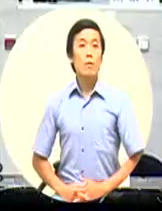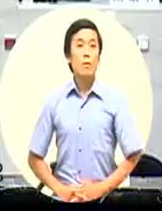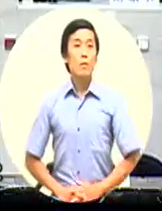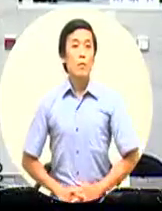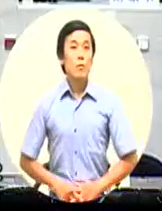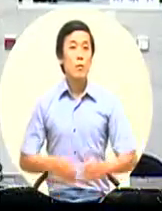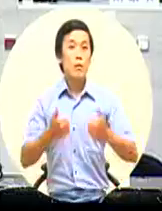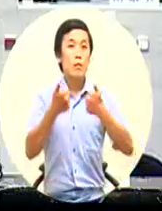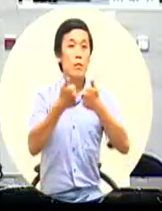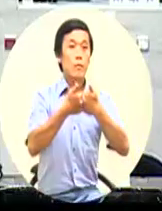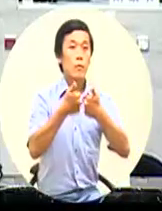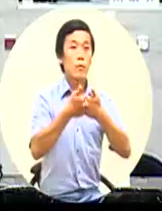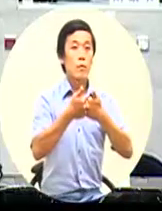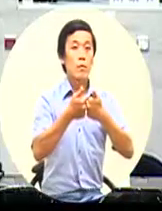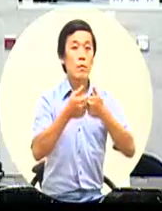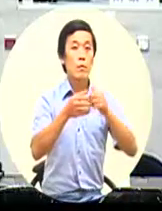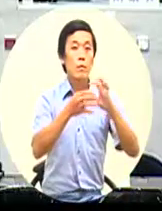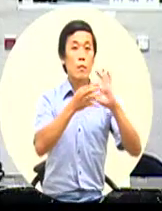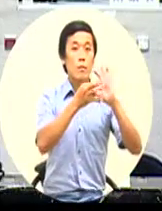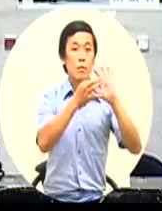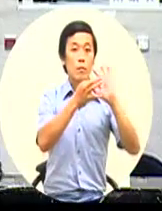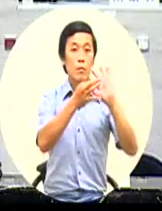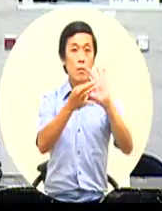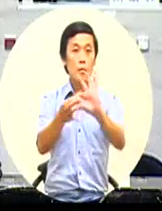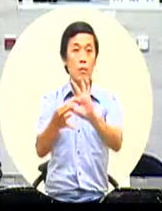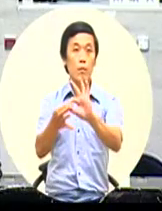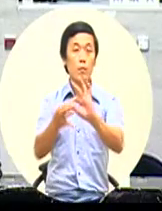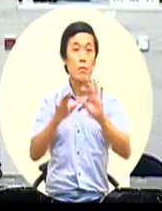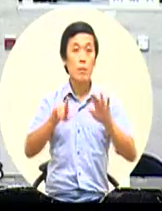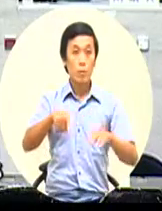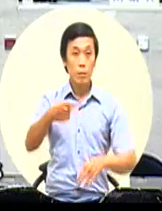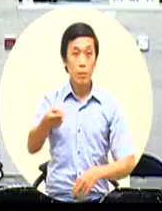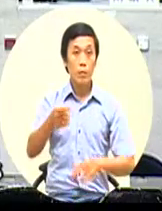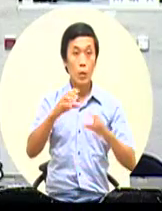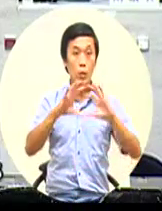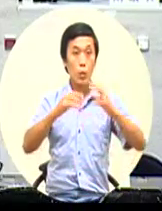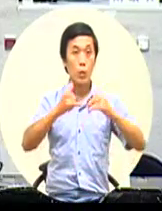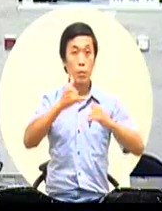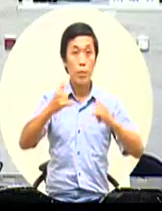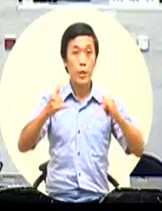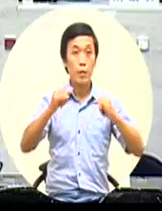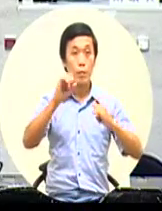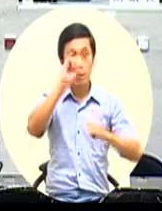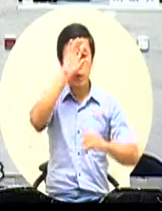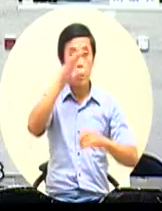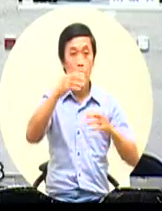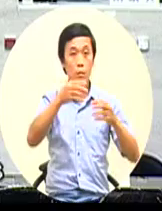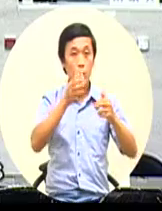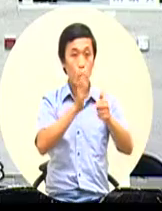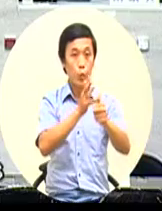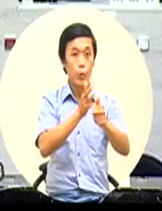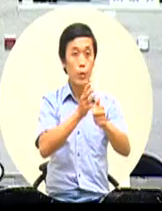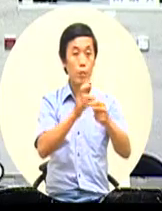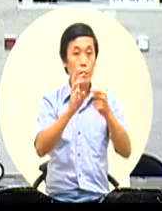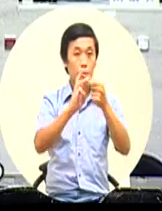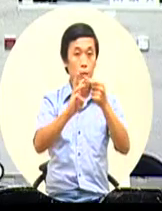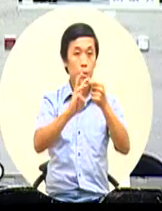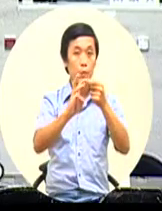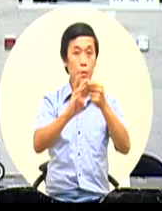继续开会，接着我们请国民党团联合质询，时间30分钟。